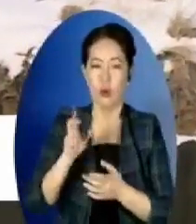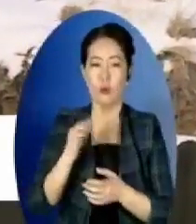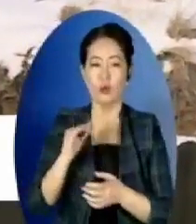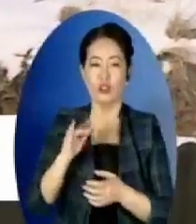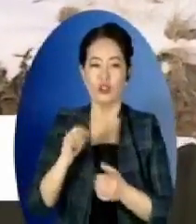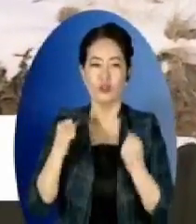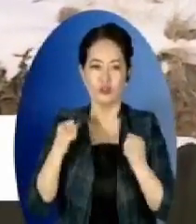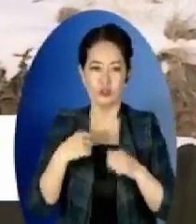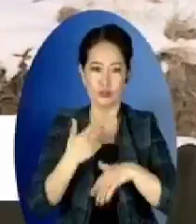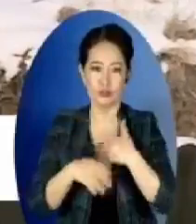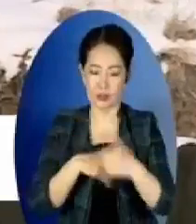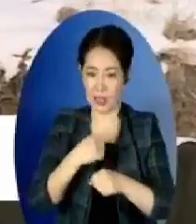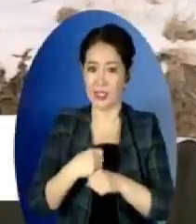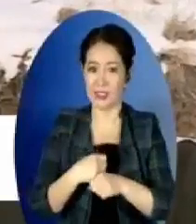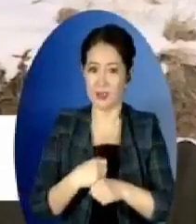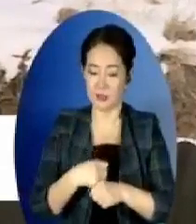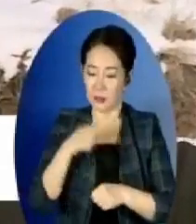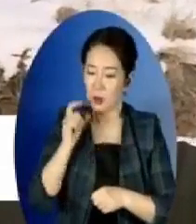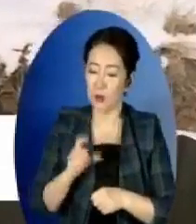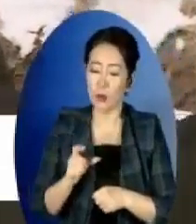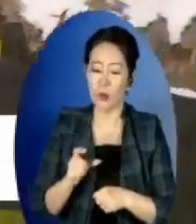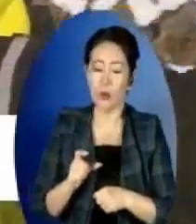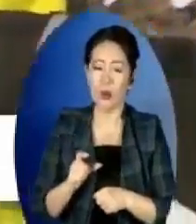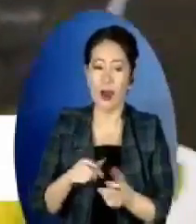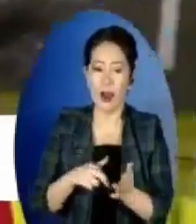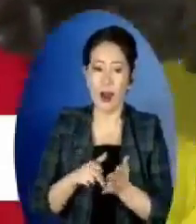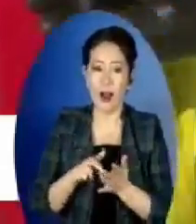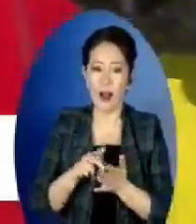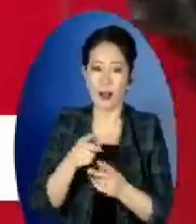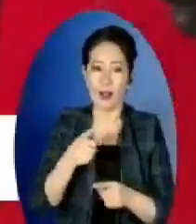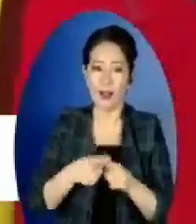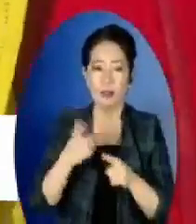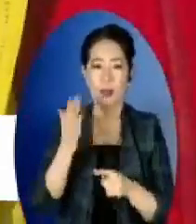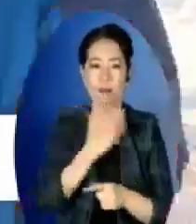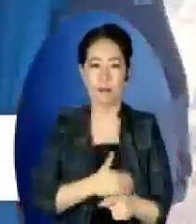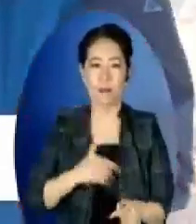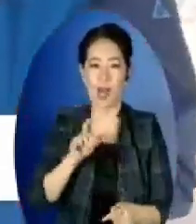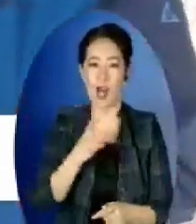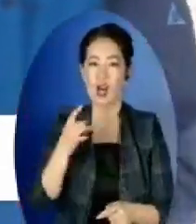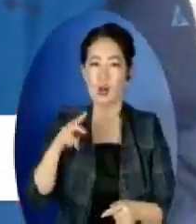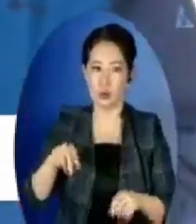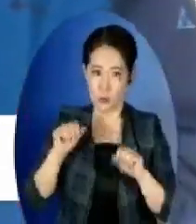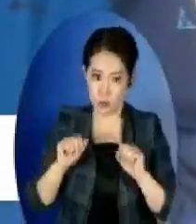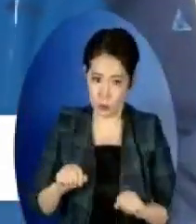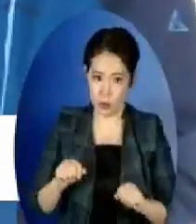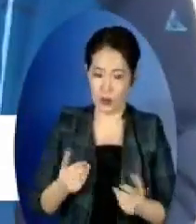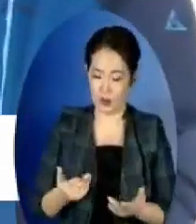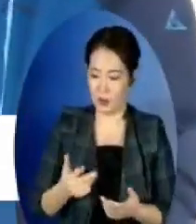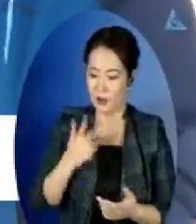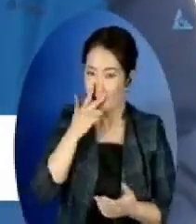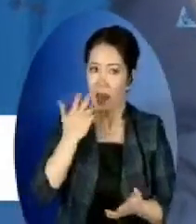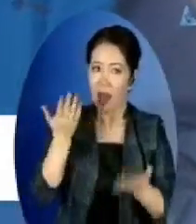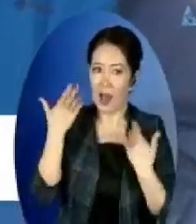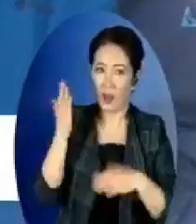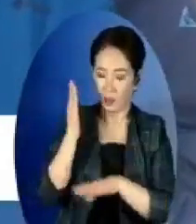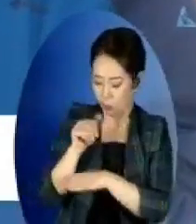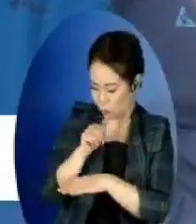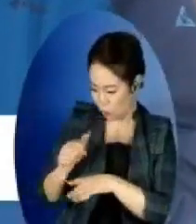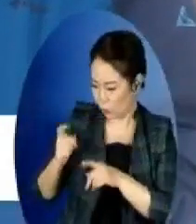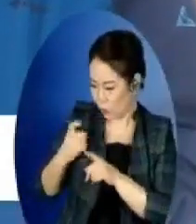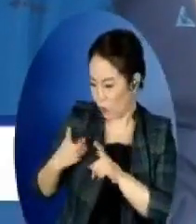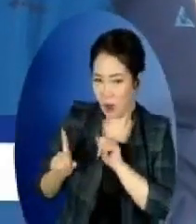чинь ажиллаж байна. Тэгэхээр хүн алхах тусмаа л улам эрүүл болно гэсэн үг. Агаарч тийм ээ. Өдөр болгон би энэ